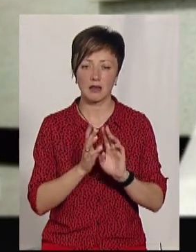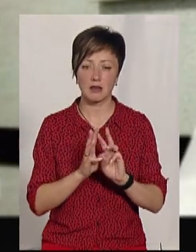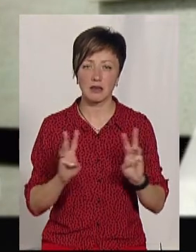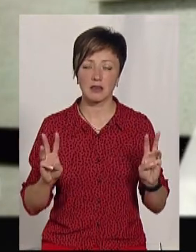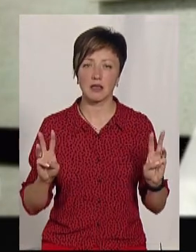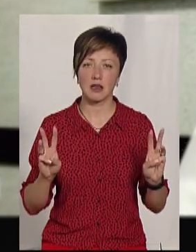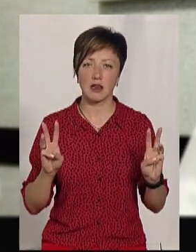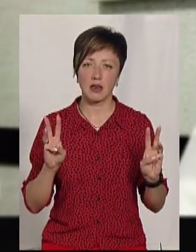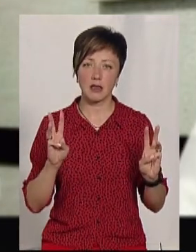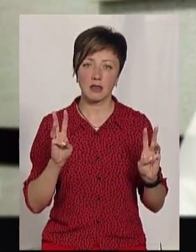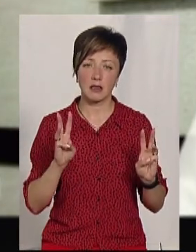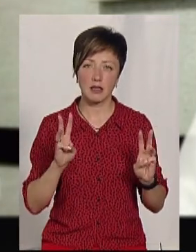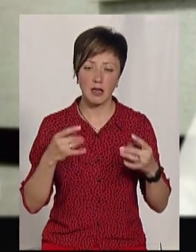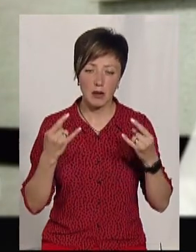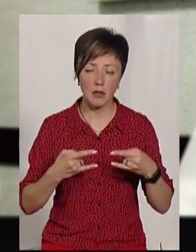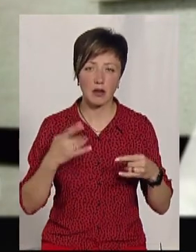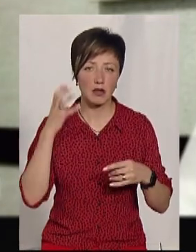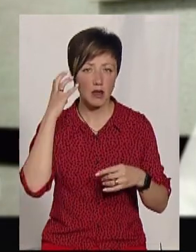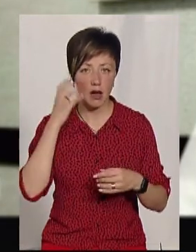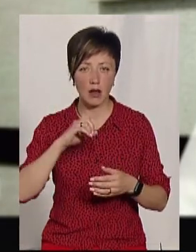масової інформації, які є в місті,